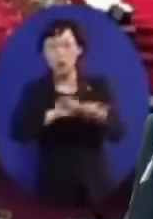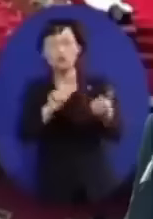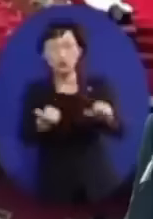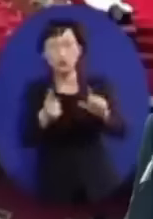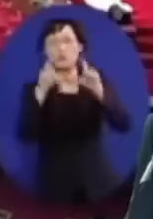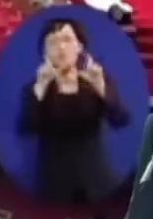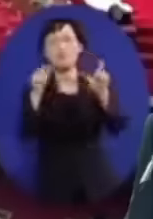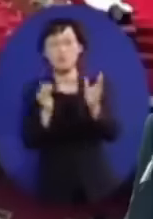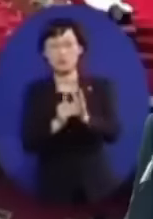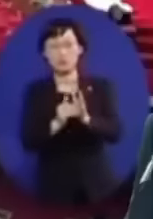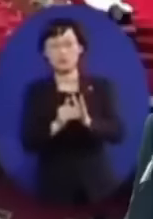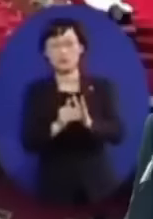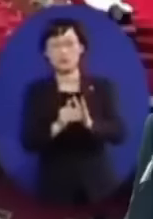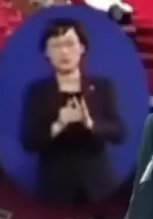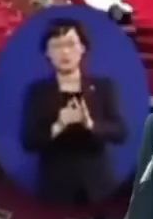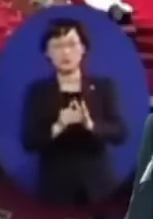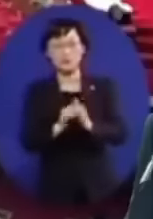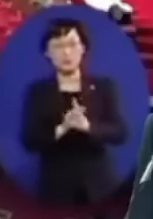했는데